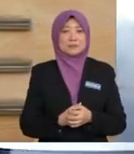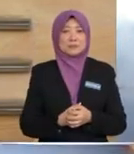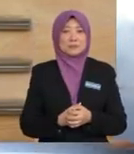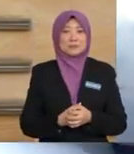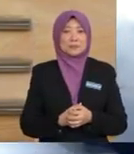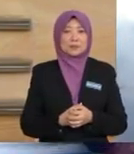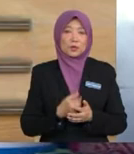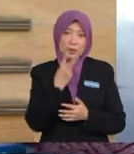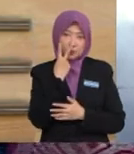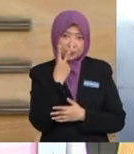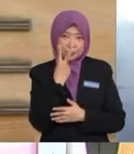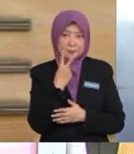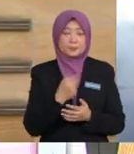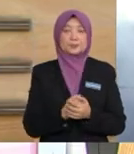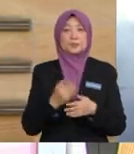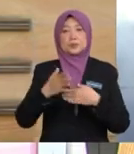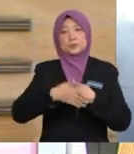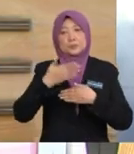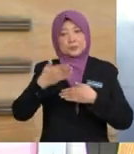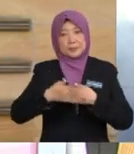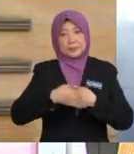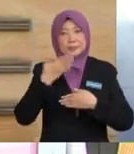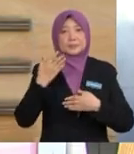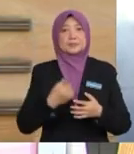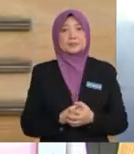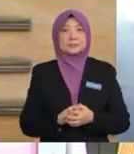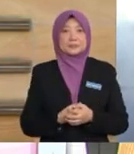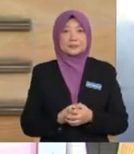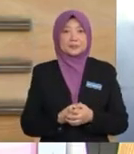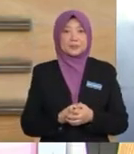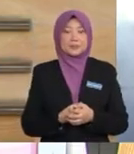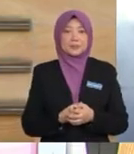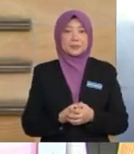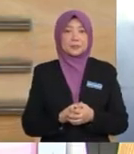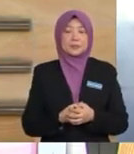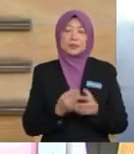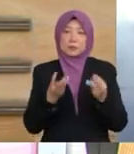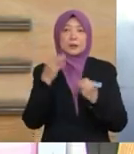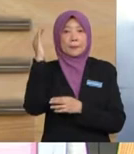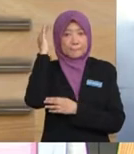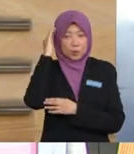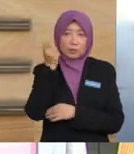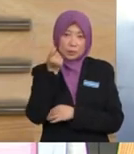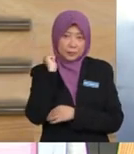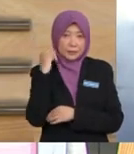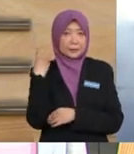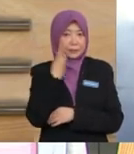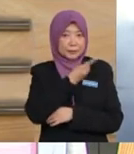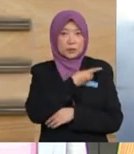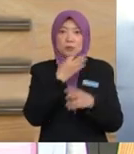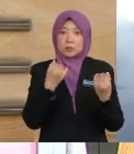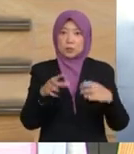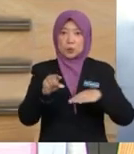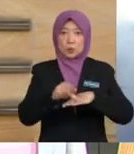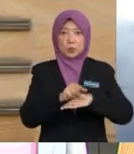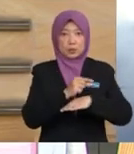mudah untuk saya letakkan lilin ni. Okey, cantiknya. Okey, saya nak tahu tadi kita menggunakan scraper dan hiasan